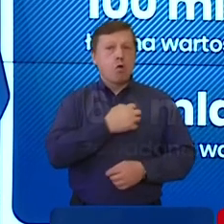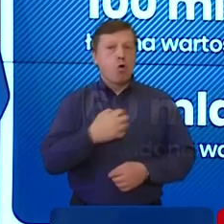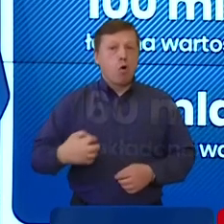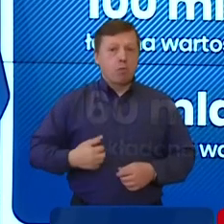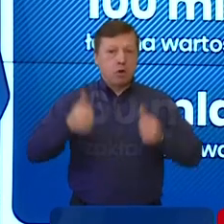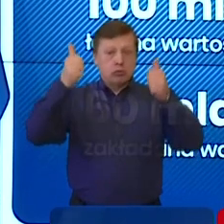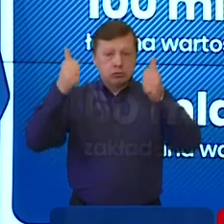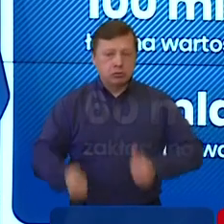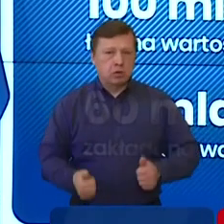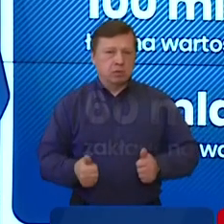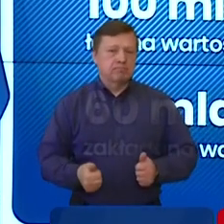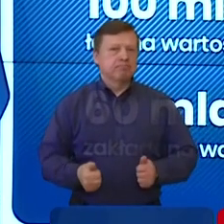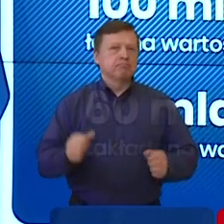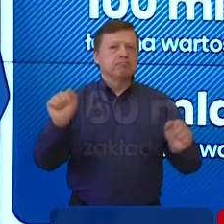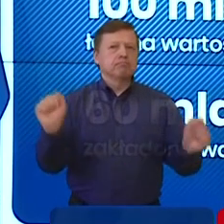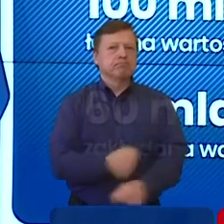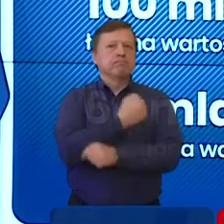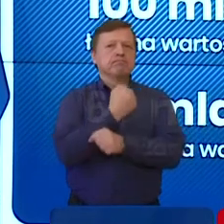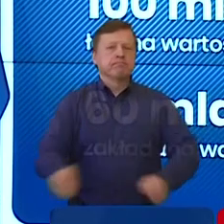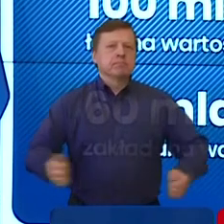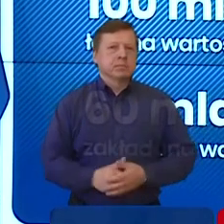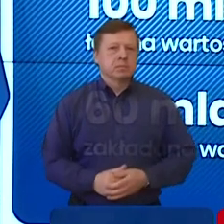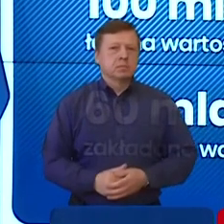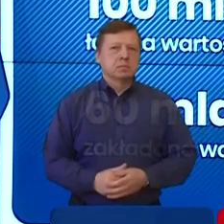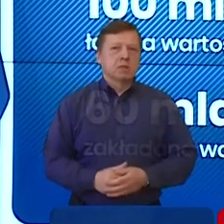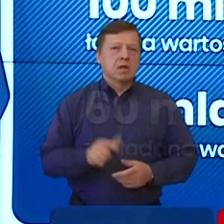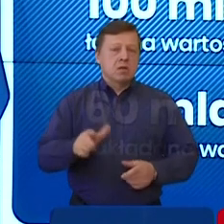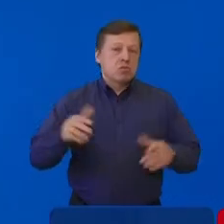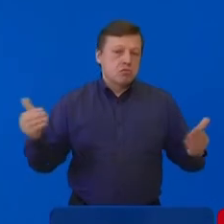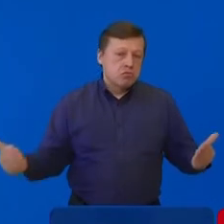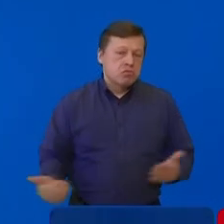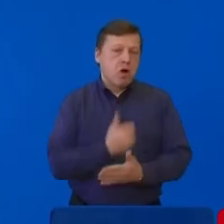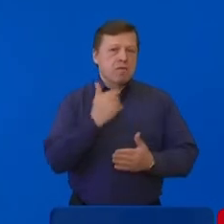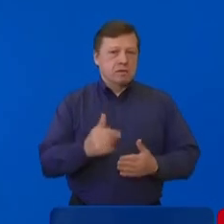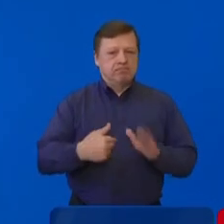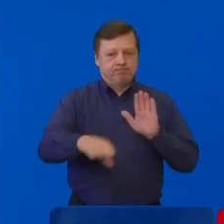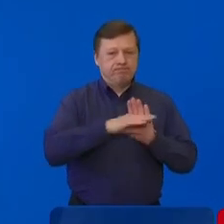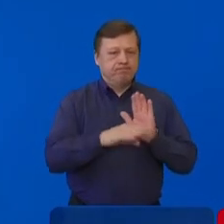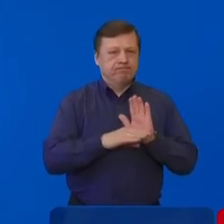gospodarki tak, jak to się dzisiaj dzieje. Musimy w nowym rygorze sanitarnym